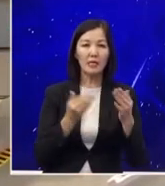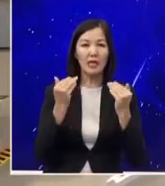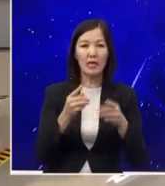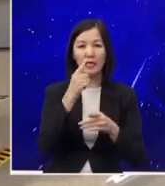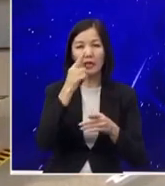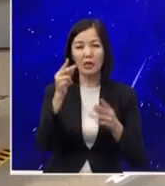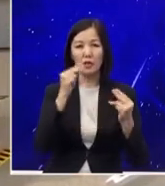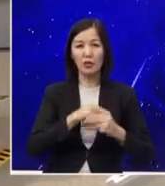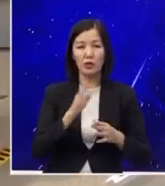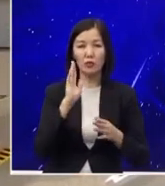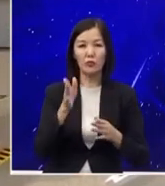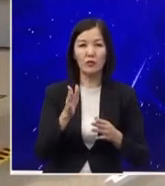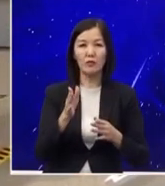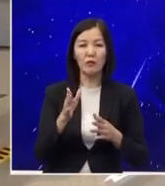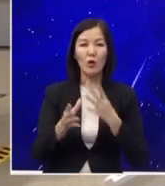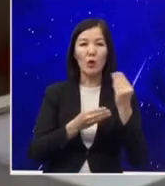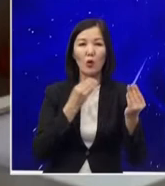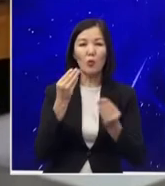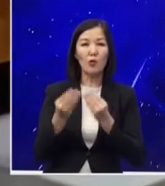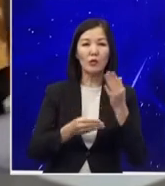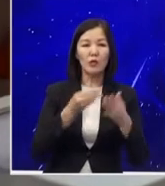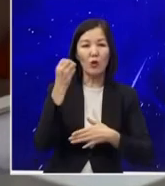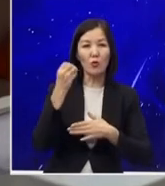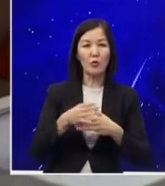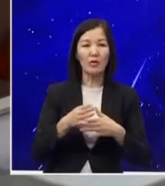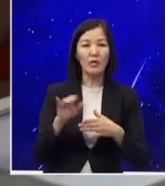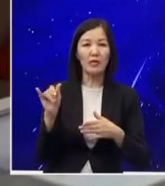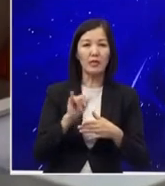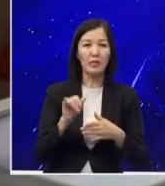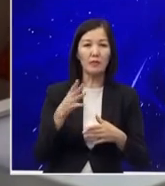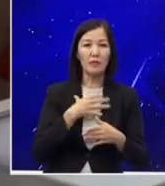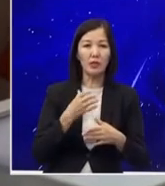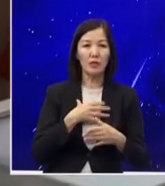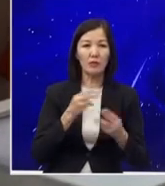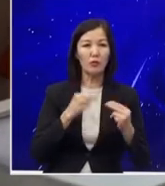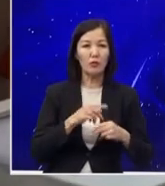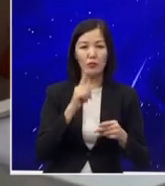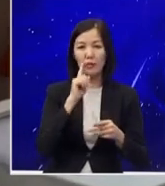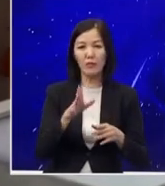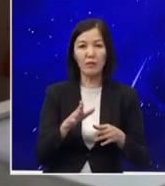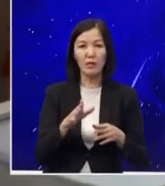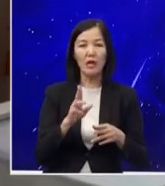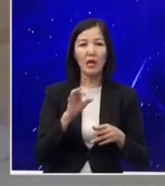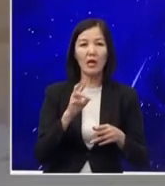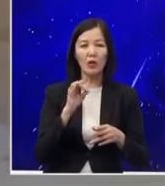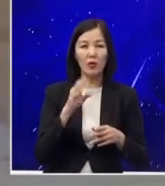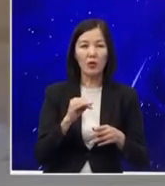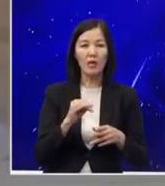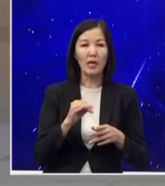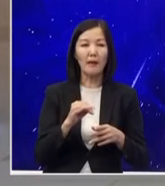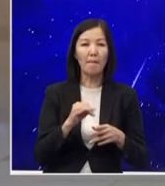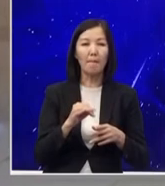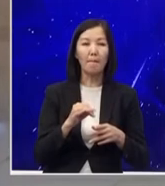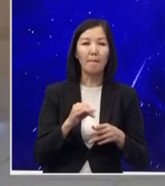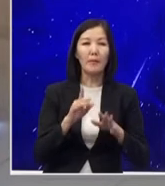жартысы әлі де қашықтықтан жұмыс істей береді. Ойын сауық орталықтары сенбі жексенбі күні жұмыс істемейді. Караоке,